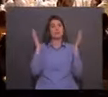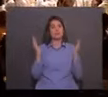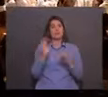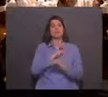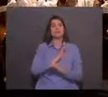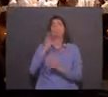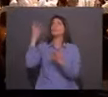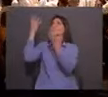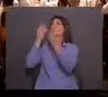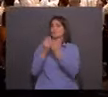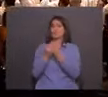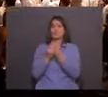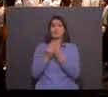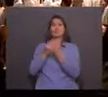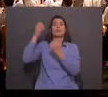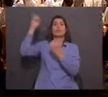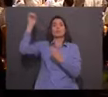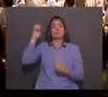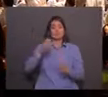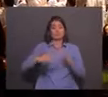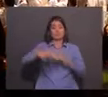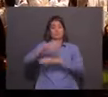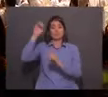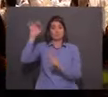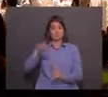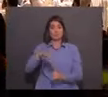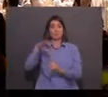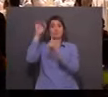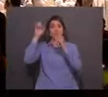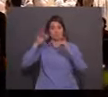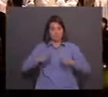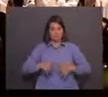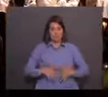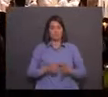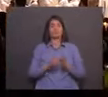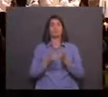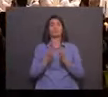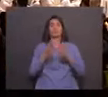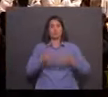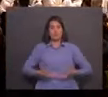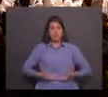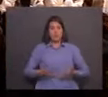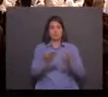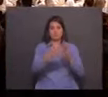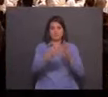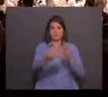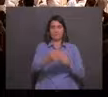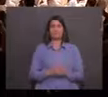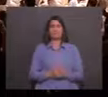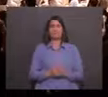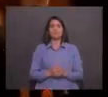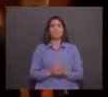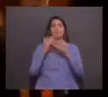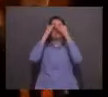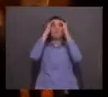Signore è con te. Tu sei benedetta fra le donne e benedetto il frutto del tuo seno, Gesù.